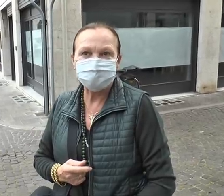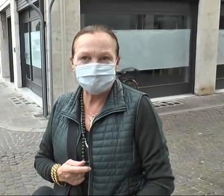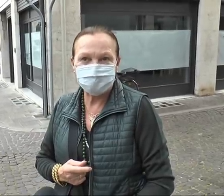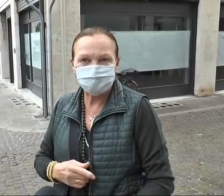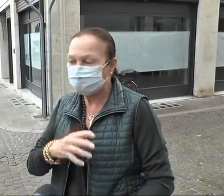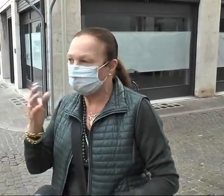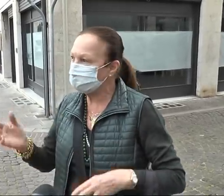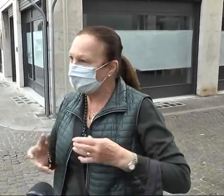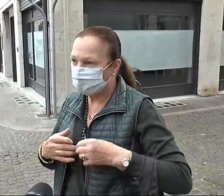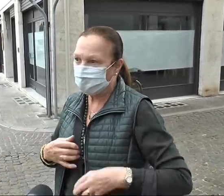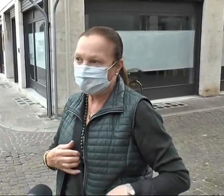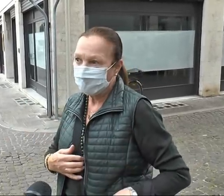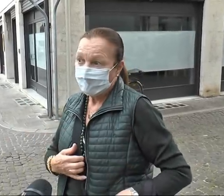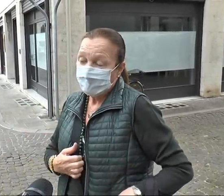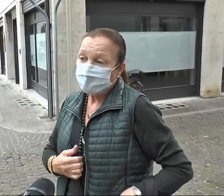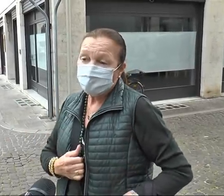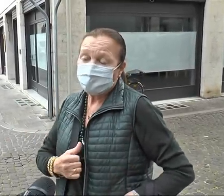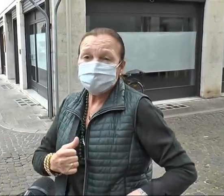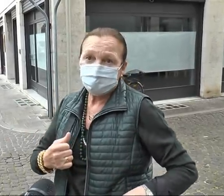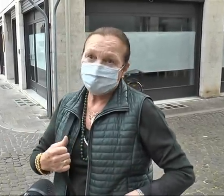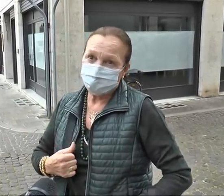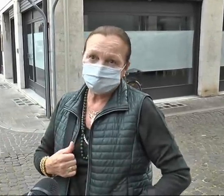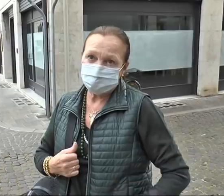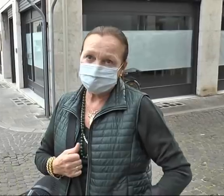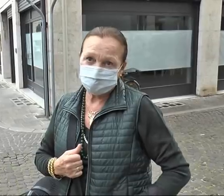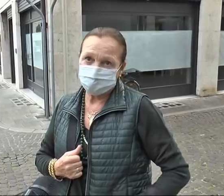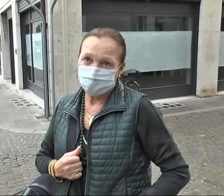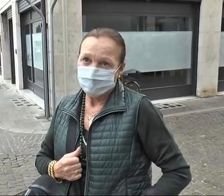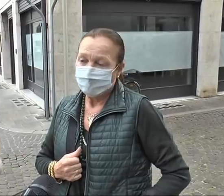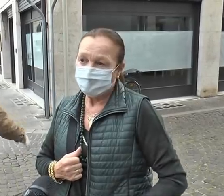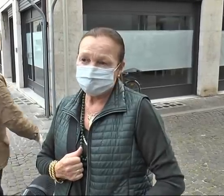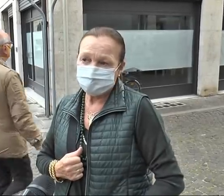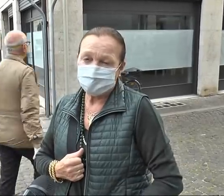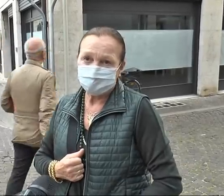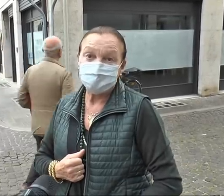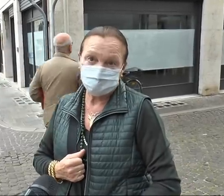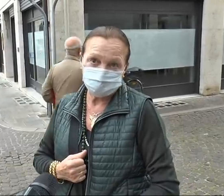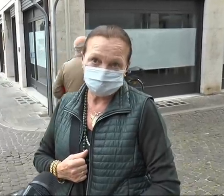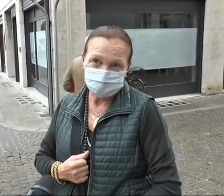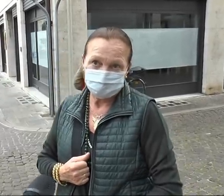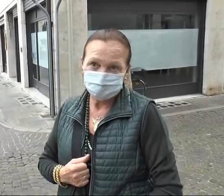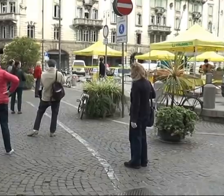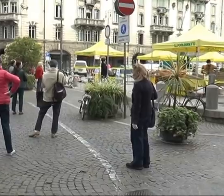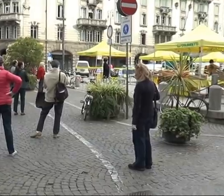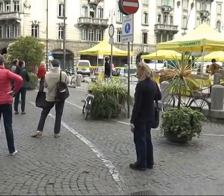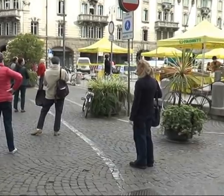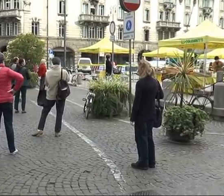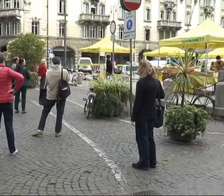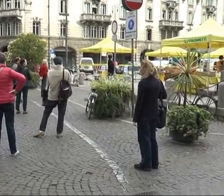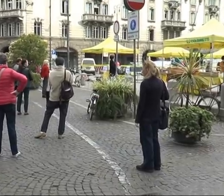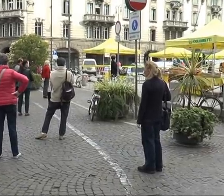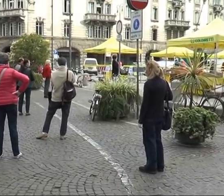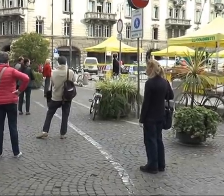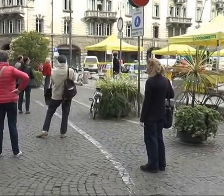pensiamo di poter uscire fare per cui penso che un po di prudenza sia necessaria e doverosa rispetto alla richiesta